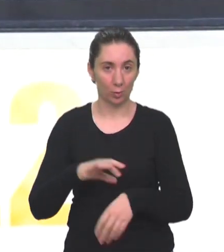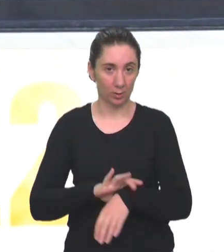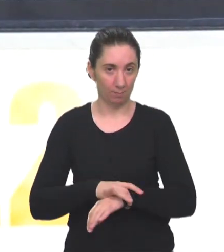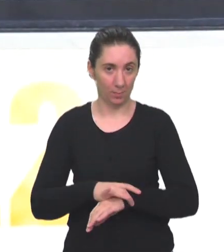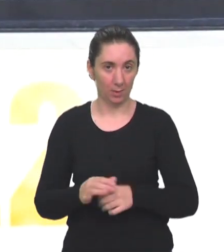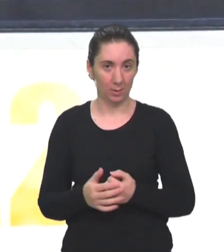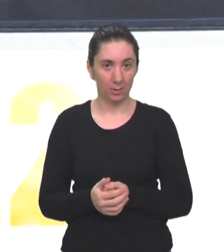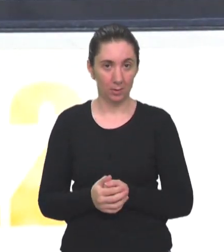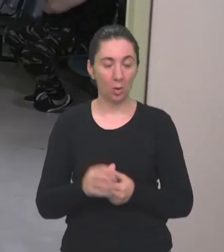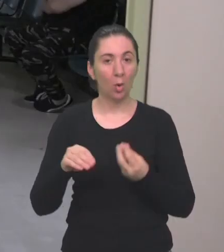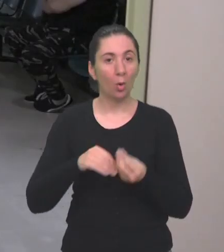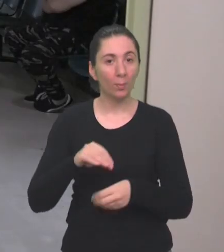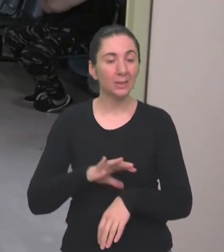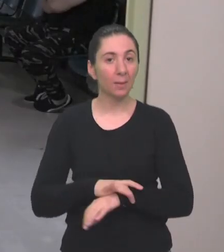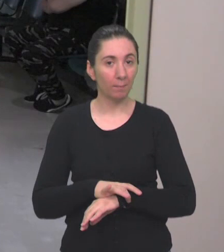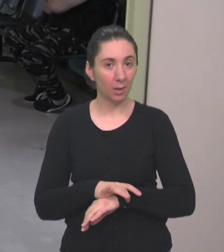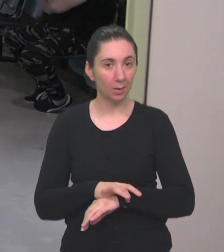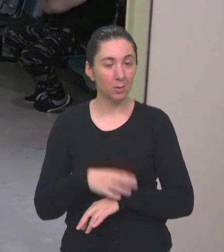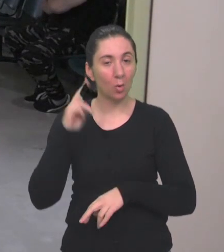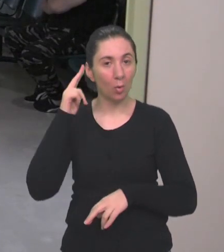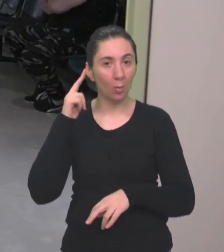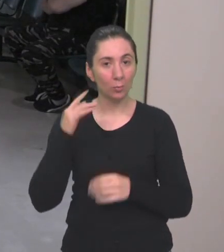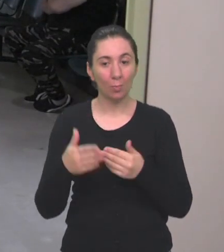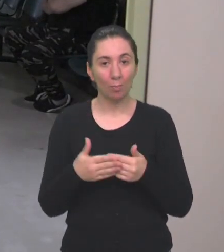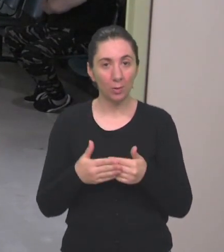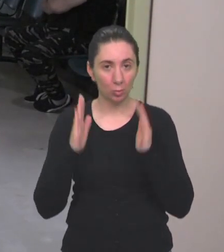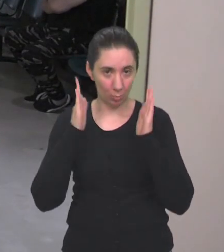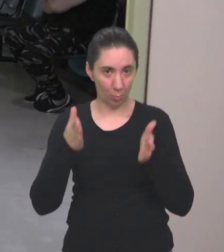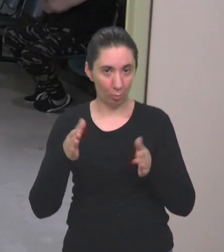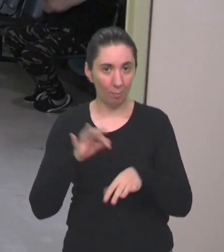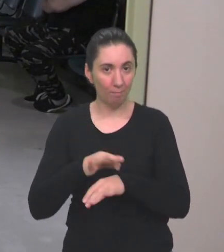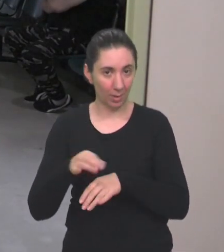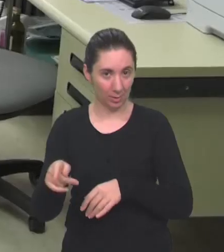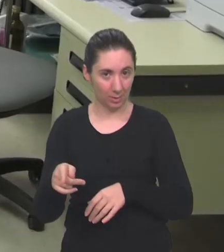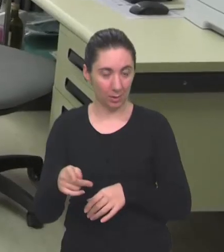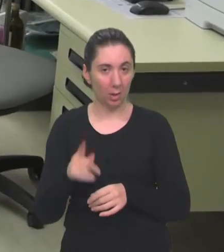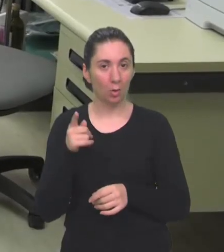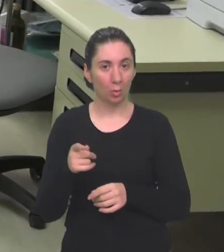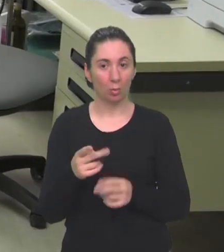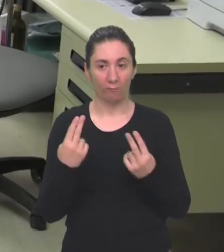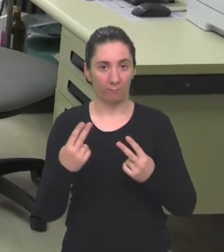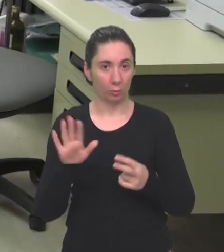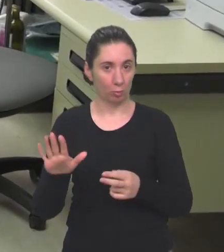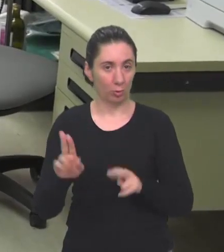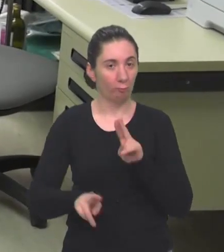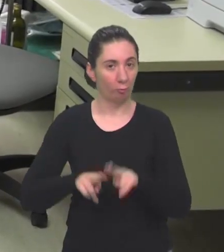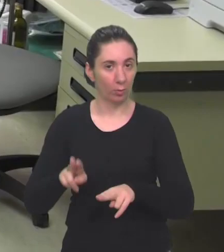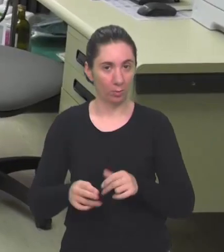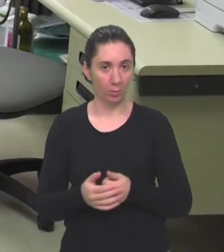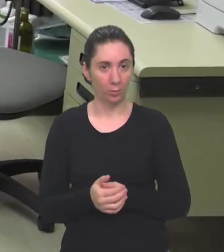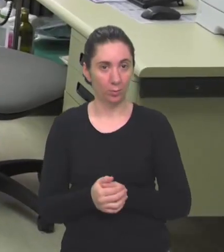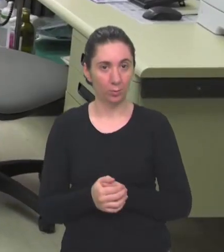obiteljskoj medicini. Obiteljska medicina omogućuje bliskost i povjerenje pacijenata, što je i presudno u njihovu